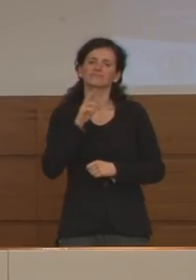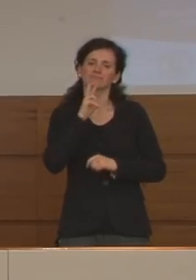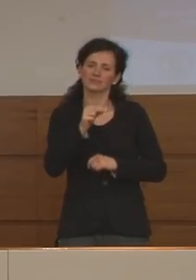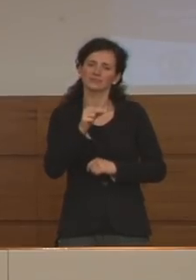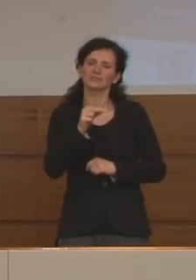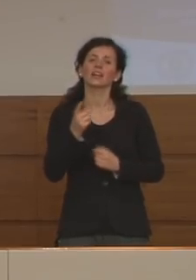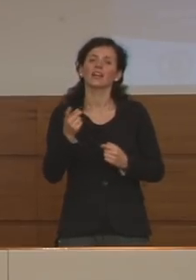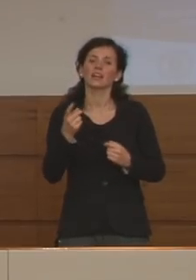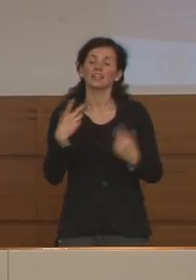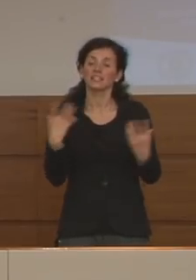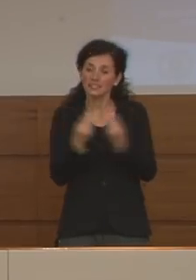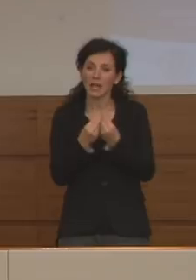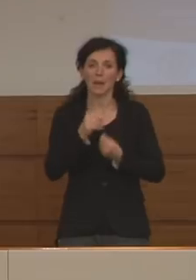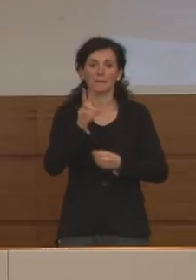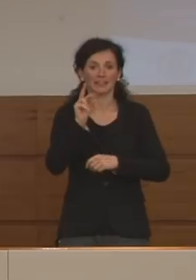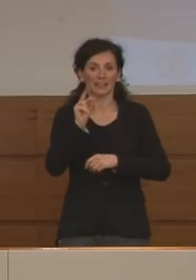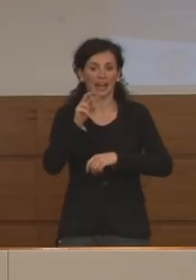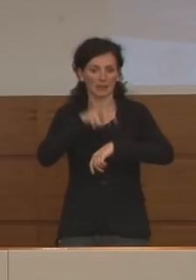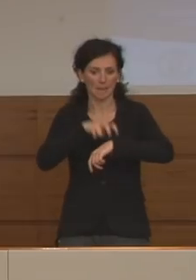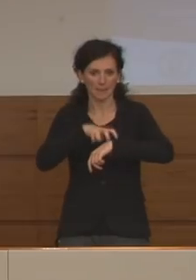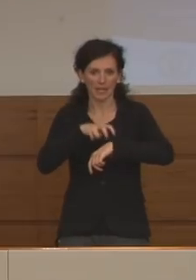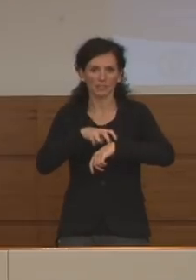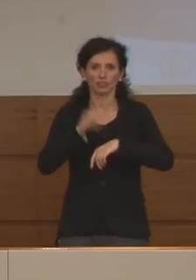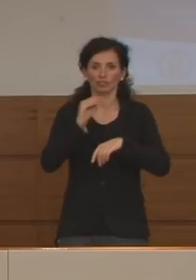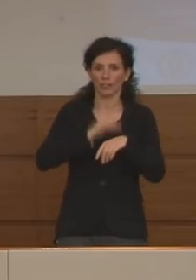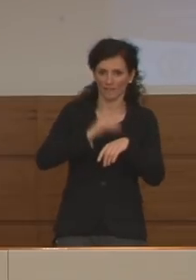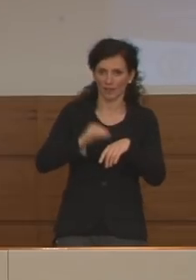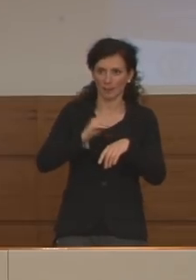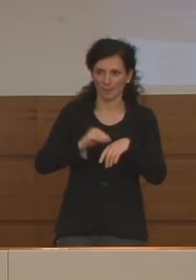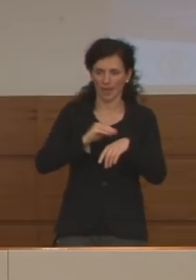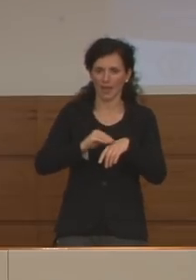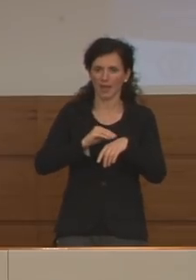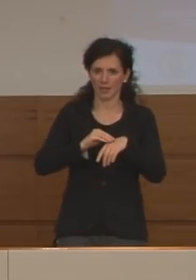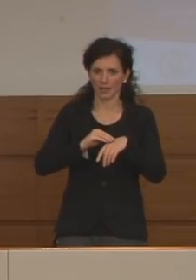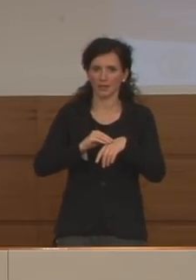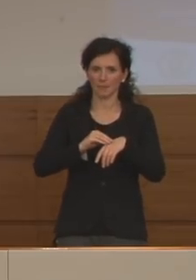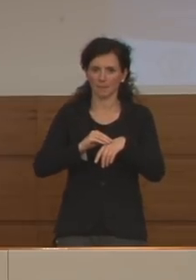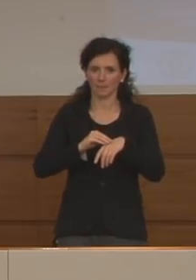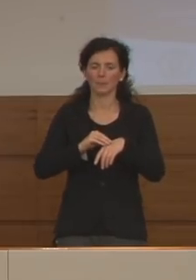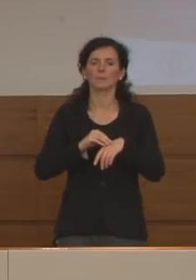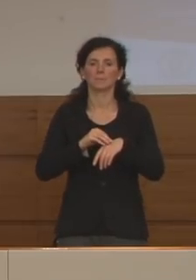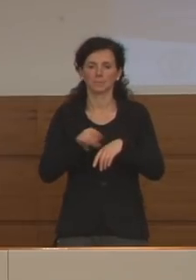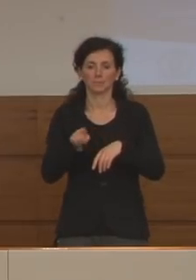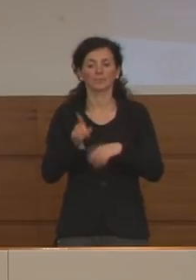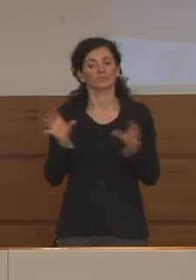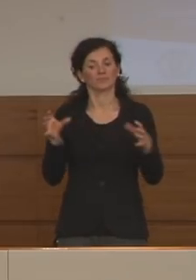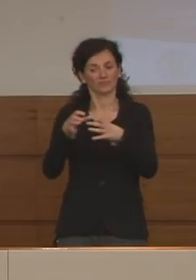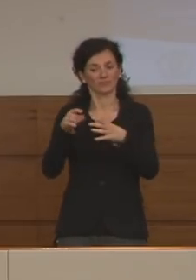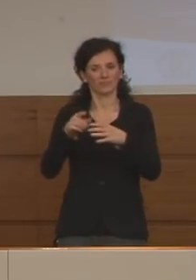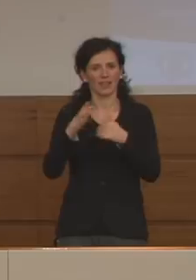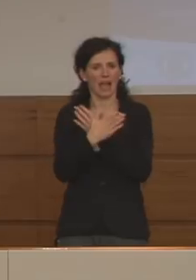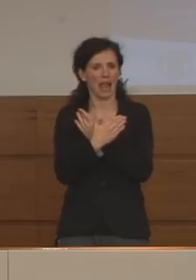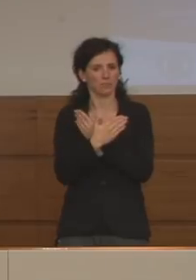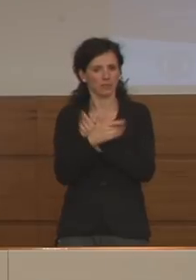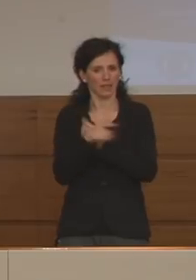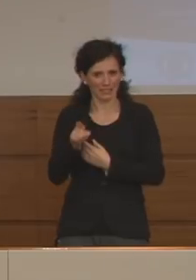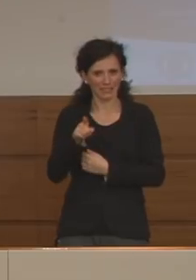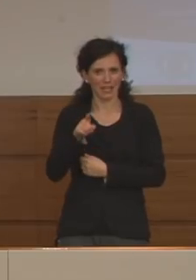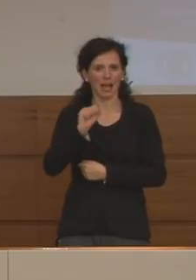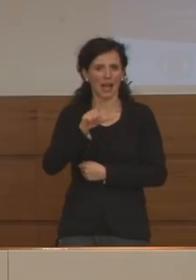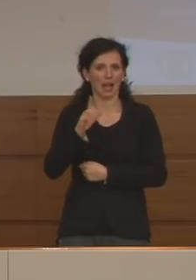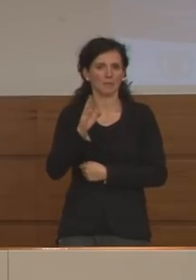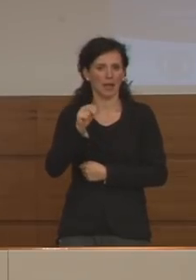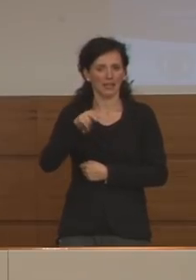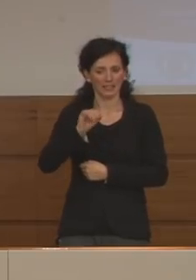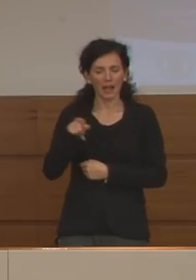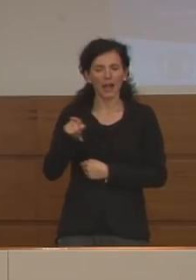e infermieri a di moda ha dimostrato una vicinanza non solo geografica